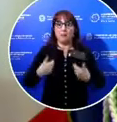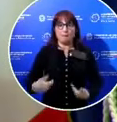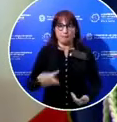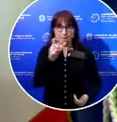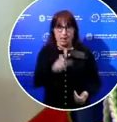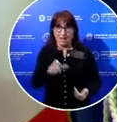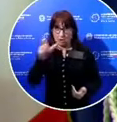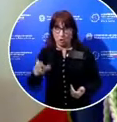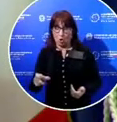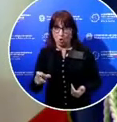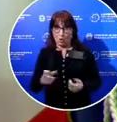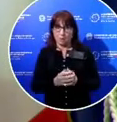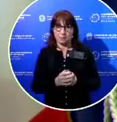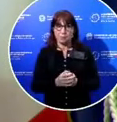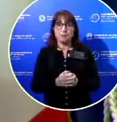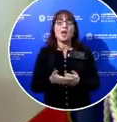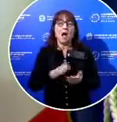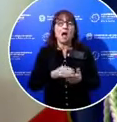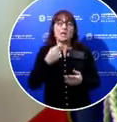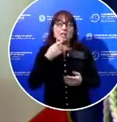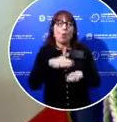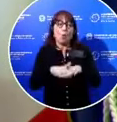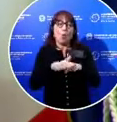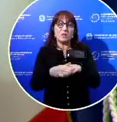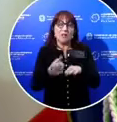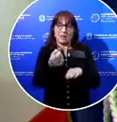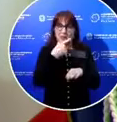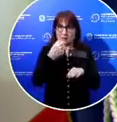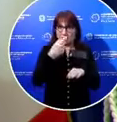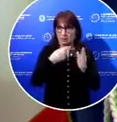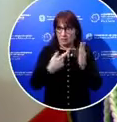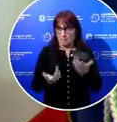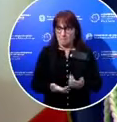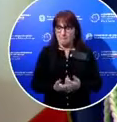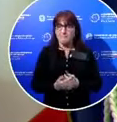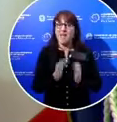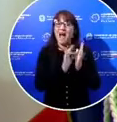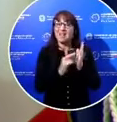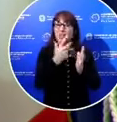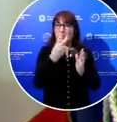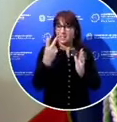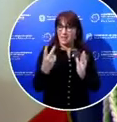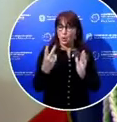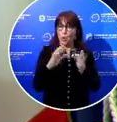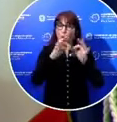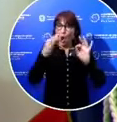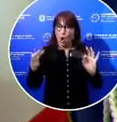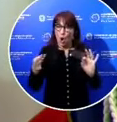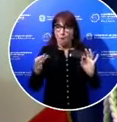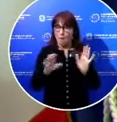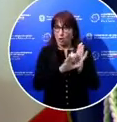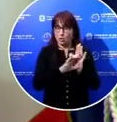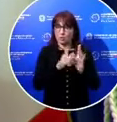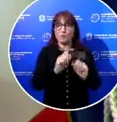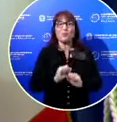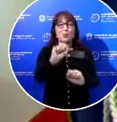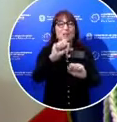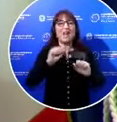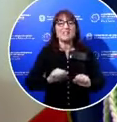si applicano anche a chi fa uso di sostanze stupefacenti. L'articolo 32, primo comma della Costituzione, tutela la salute